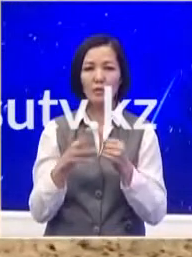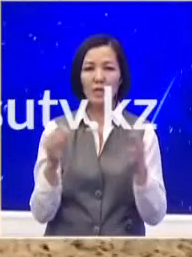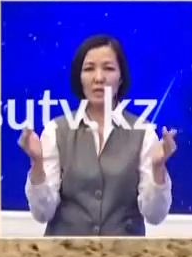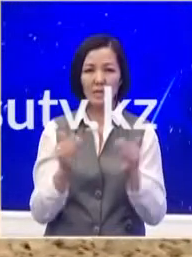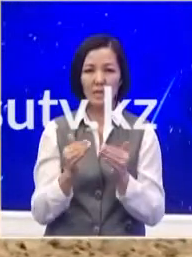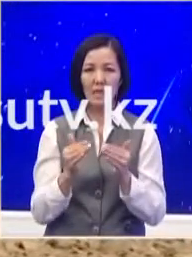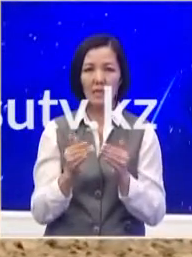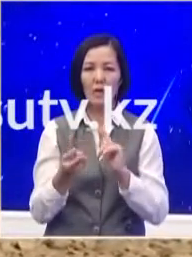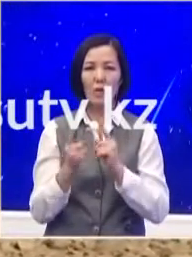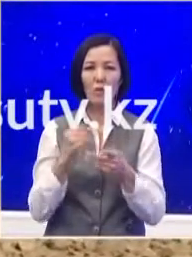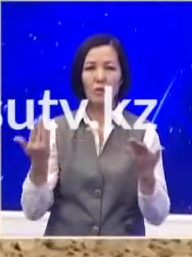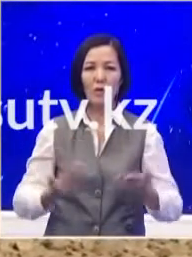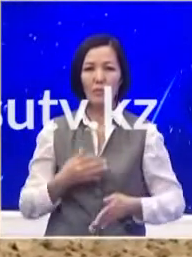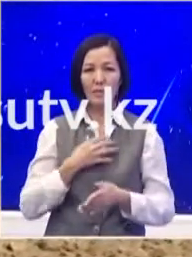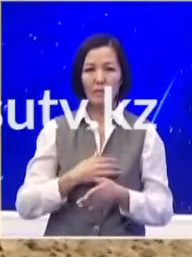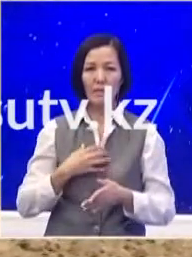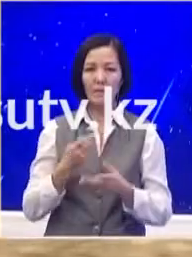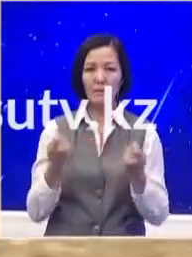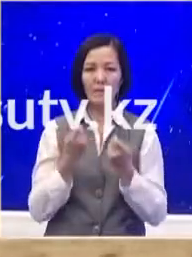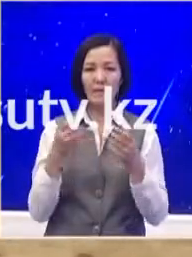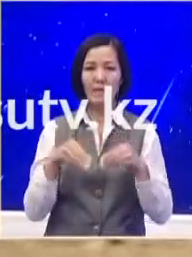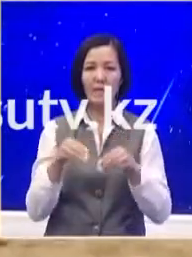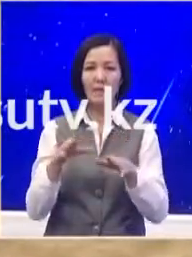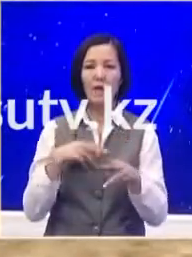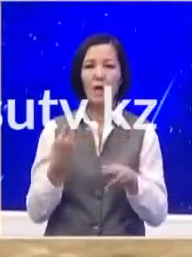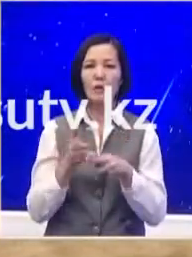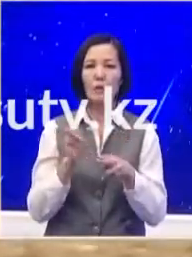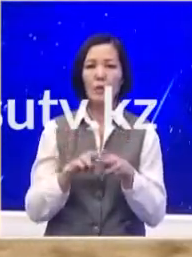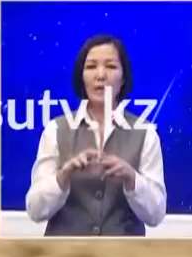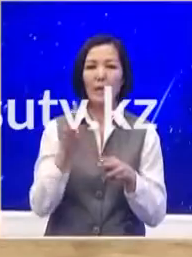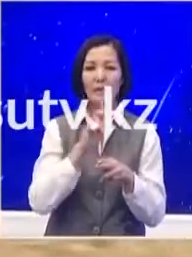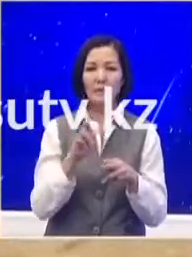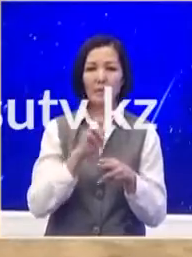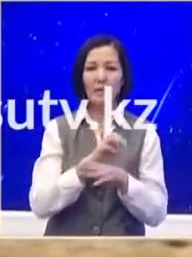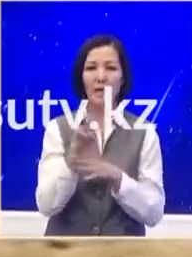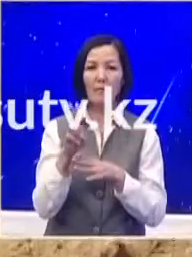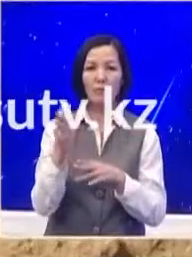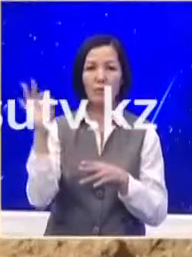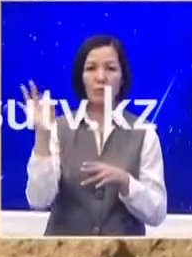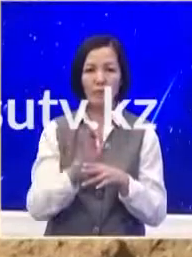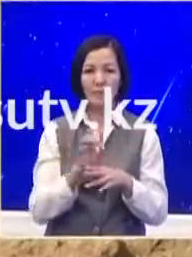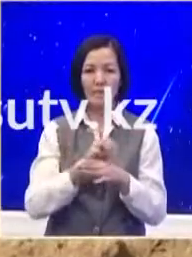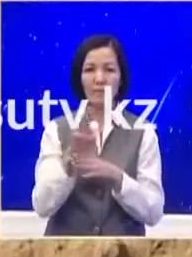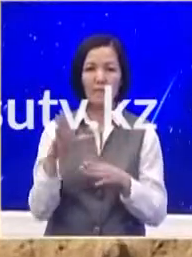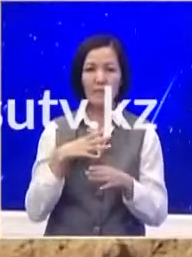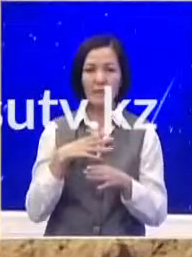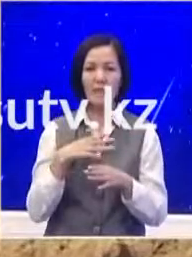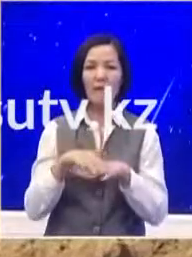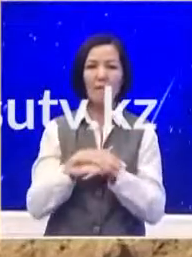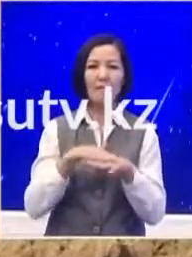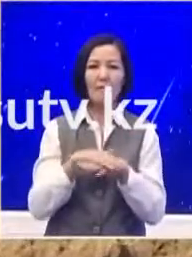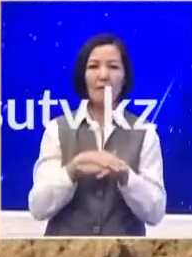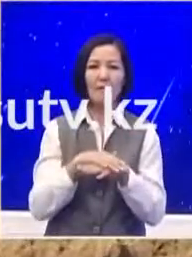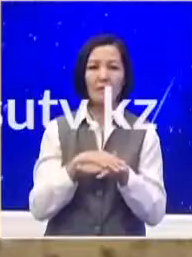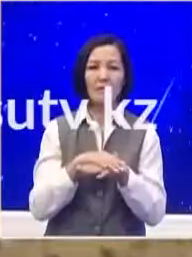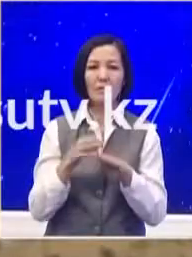қысқарғанымен орнына әлеуметтік маңызы бар дақылдар себілген. Сондай-ақ дизель отынымен қамту мәселесі 100% қамтылды, дейді жауаптылар.